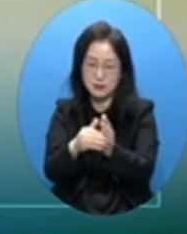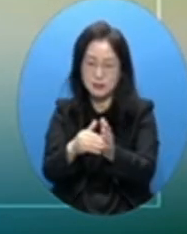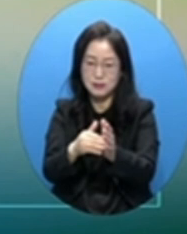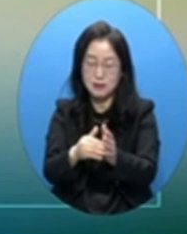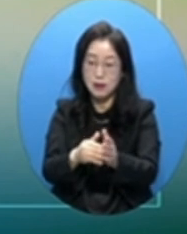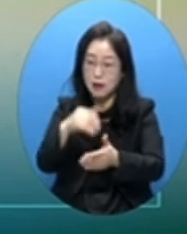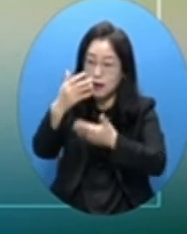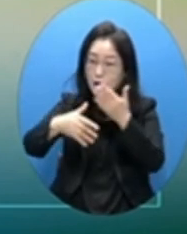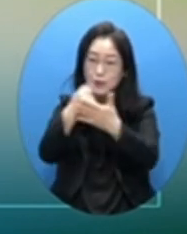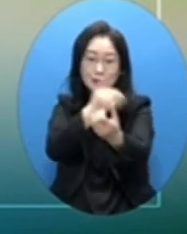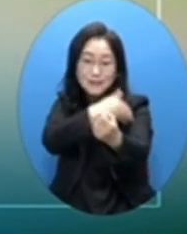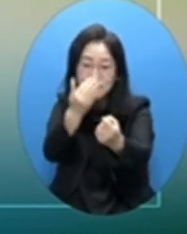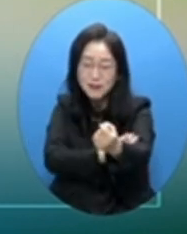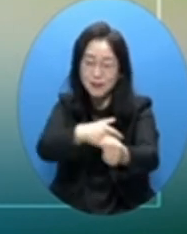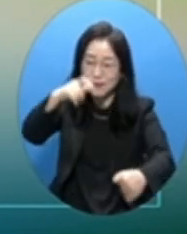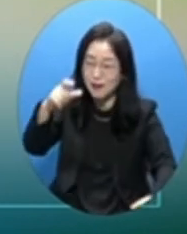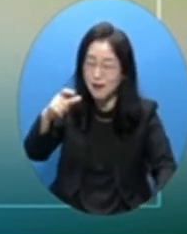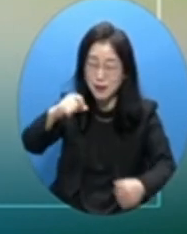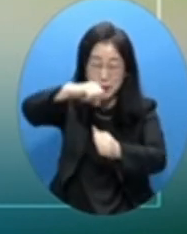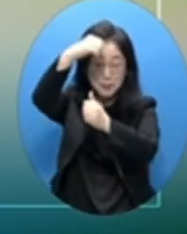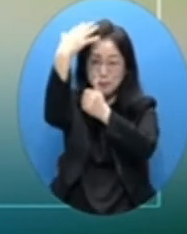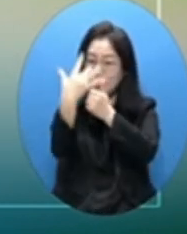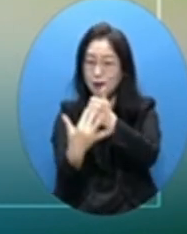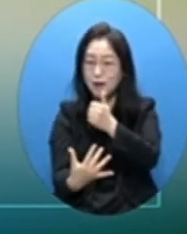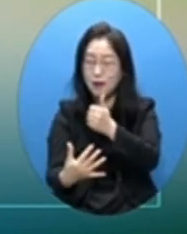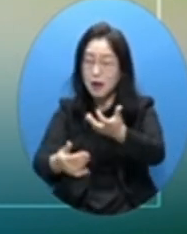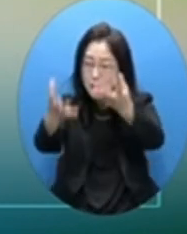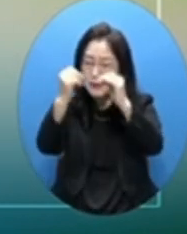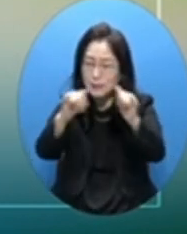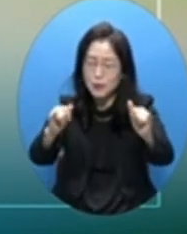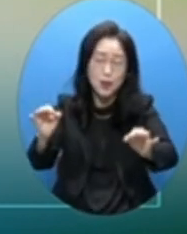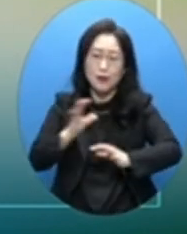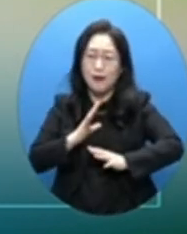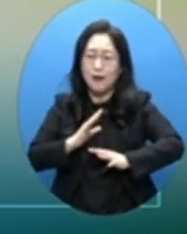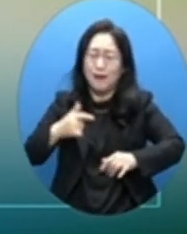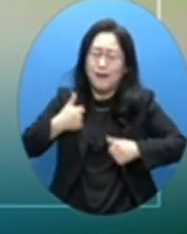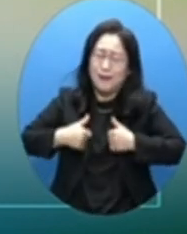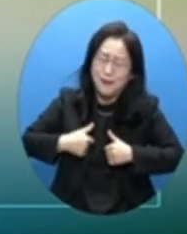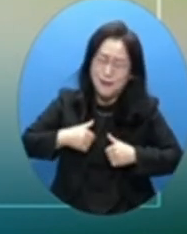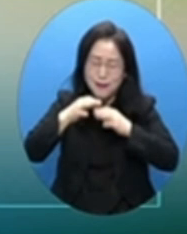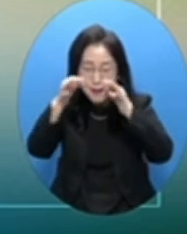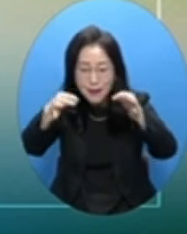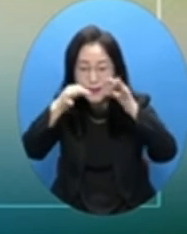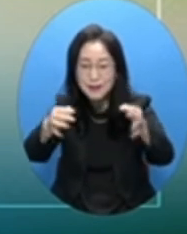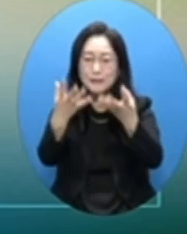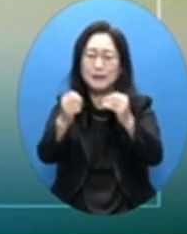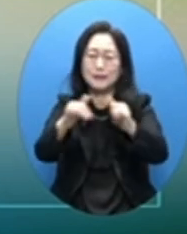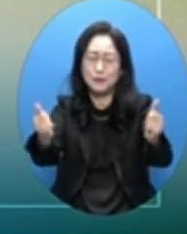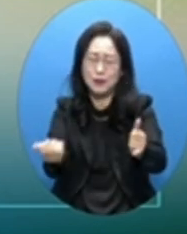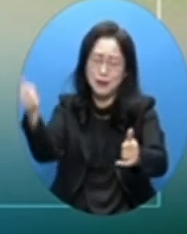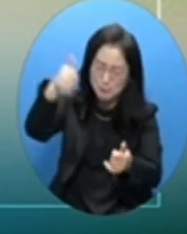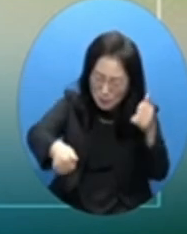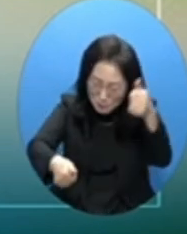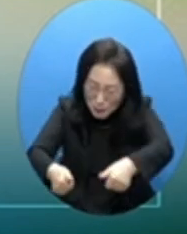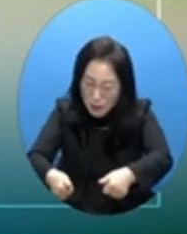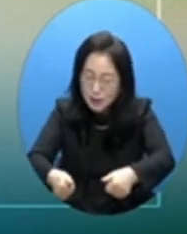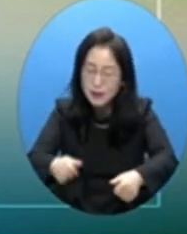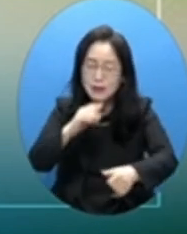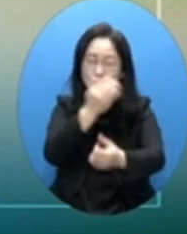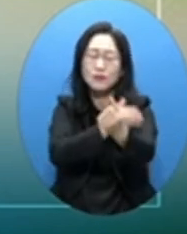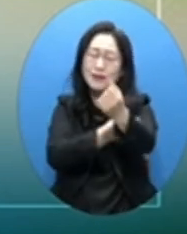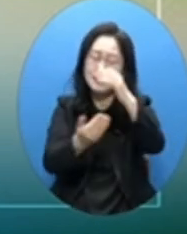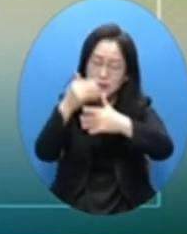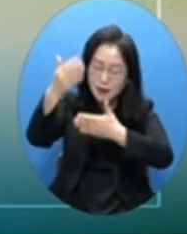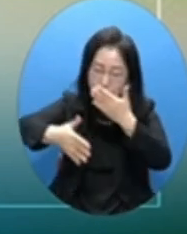하나님의 능력이 우리의 강하게 임하였다 많은 사람들이 놀라운 기쁨으로 소리쳤다 많은 사람들이 땅에 엎드러졌다 전능하신